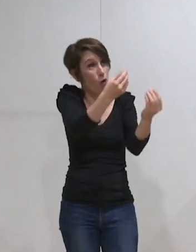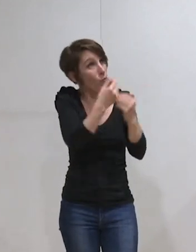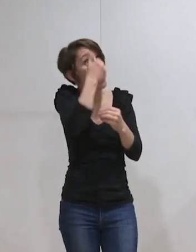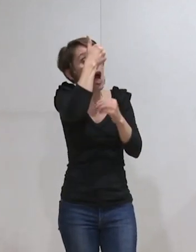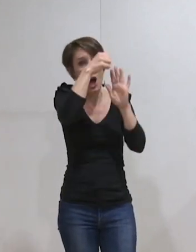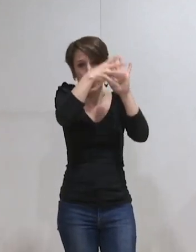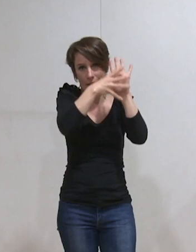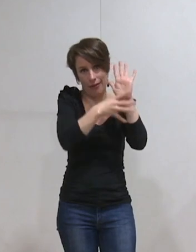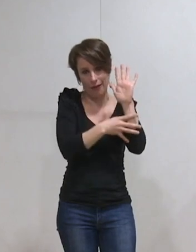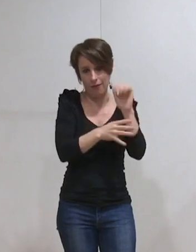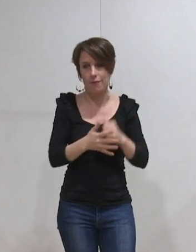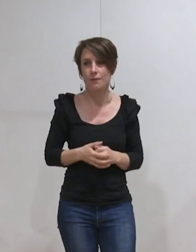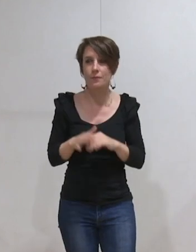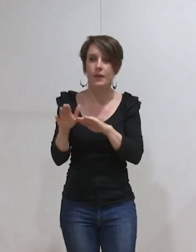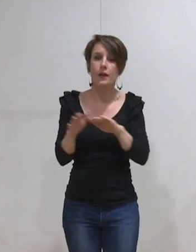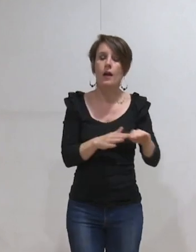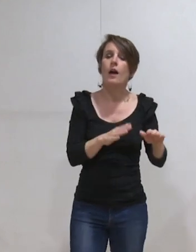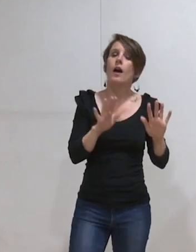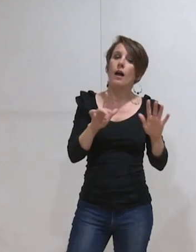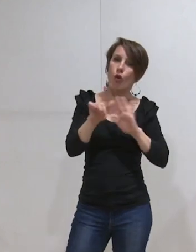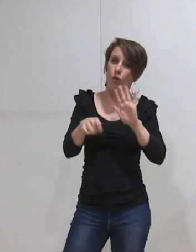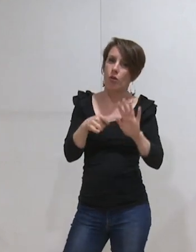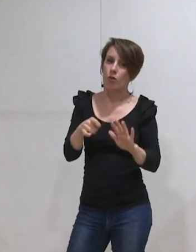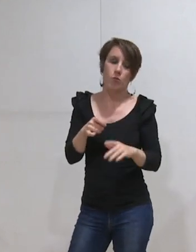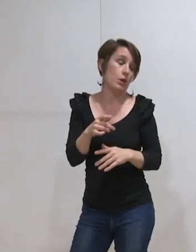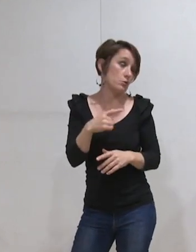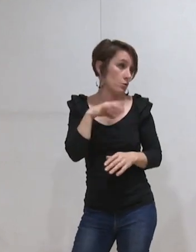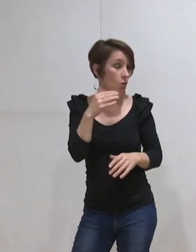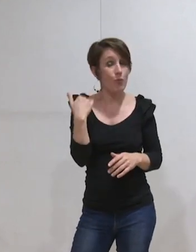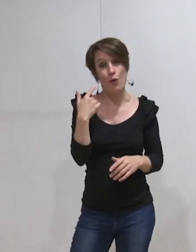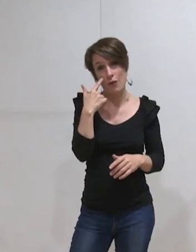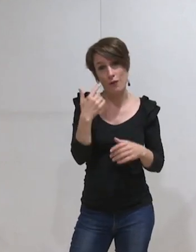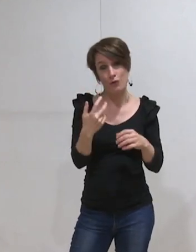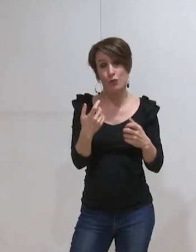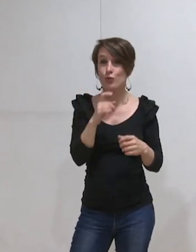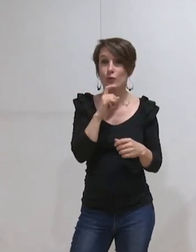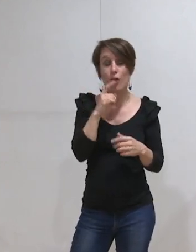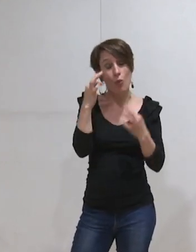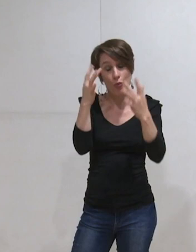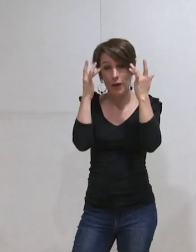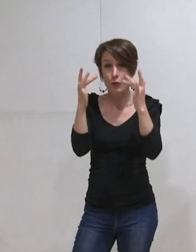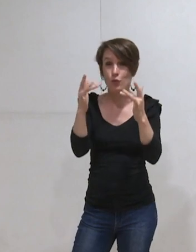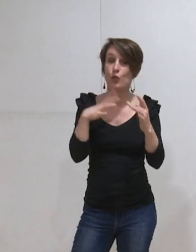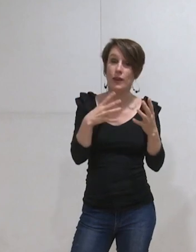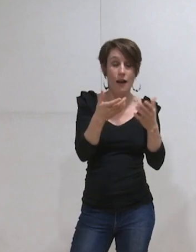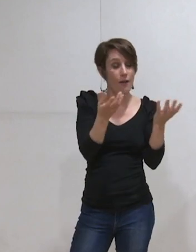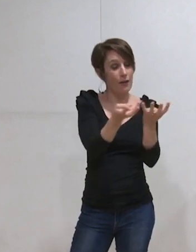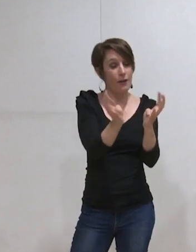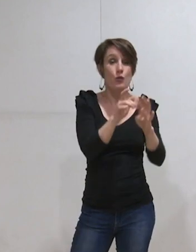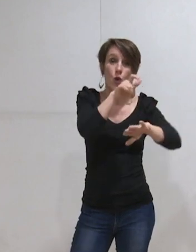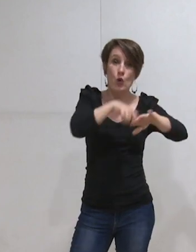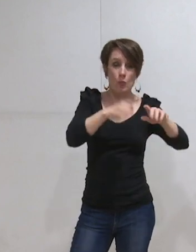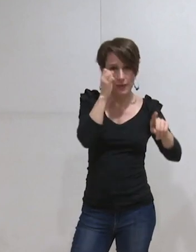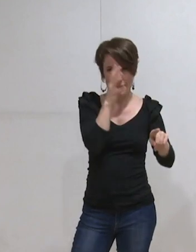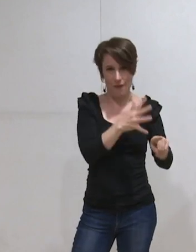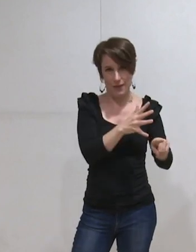les arbitrages dans le domaine de la culture sont apparemment discuté avec un comité d'avis qui planche et en présence